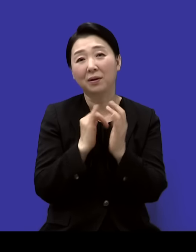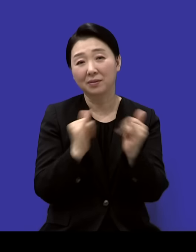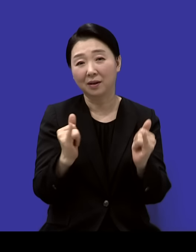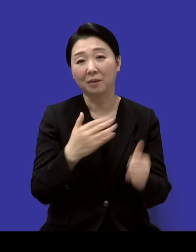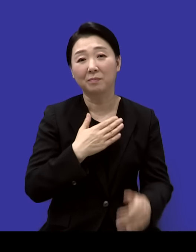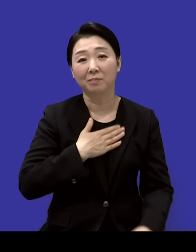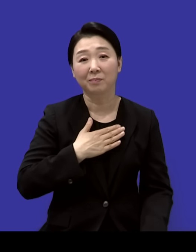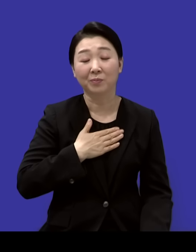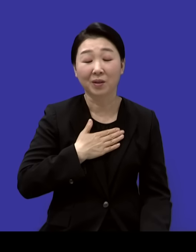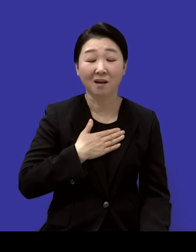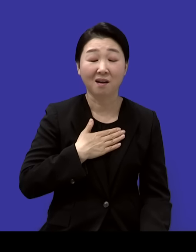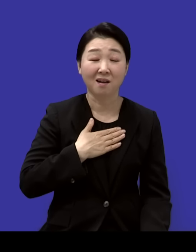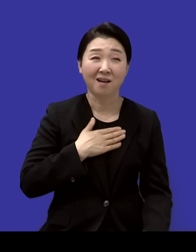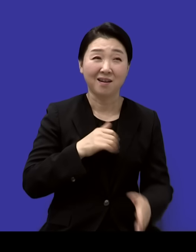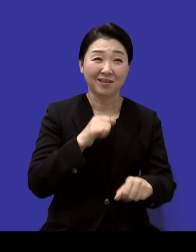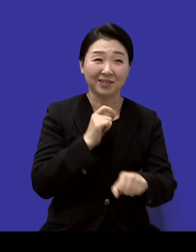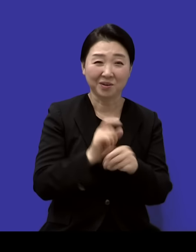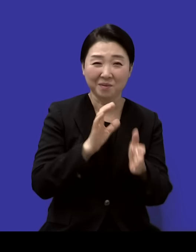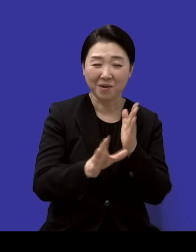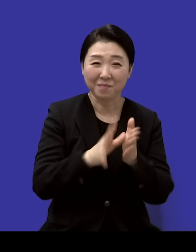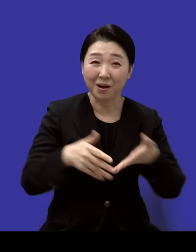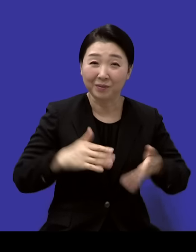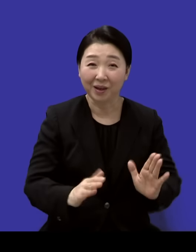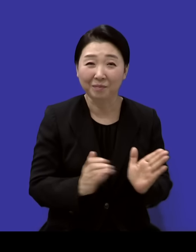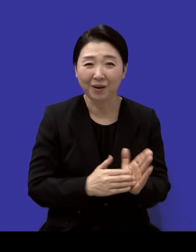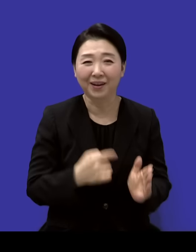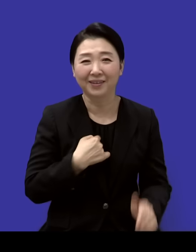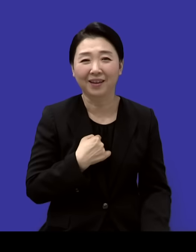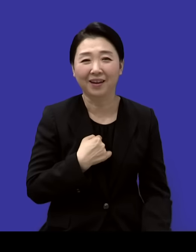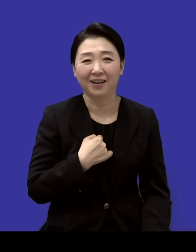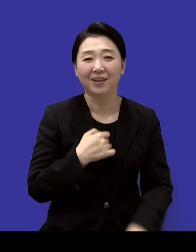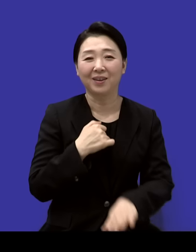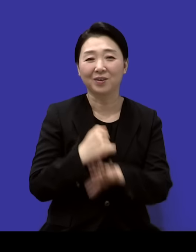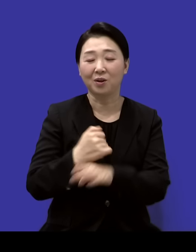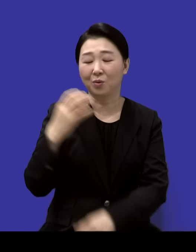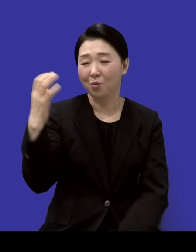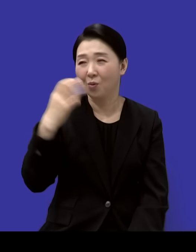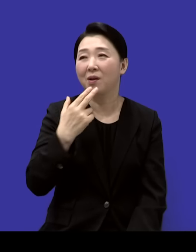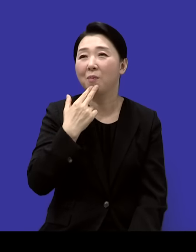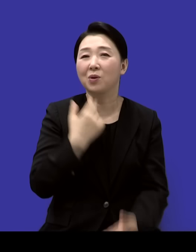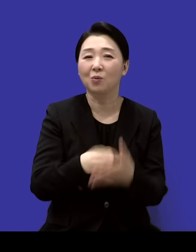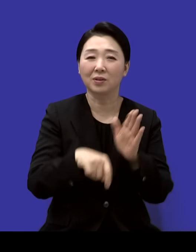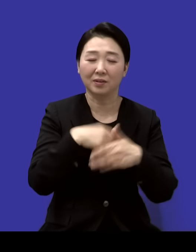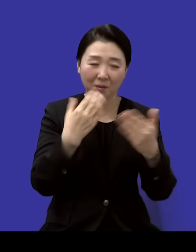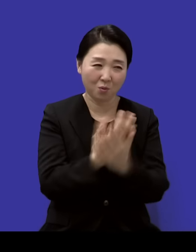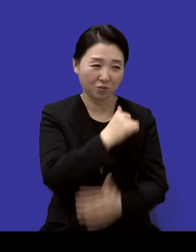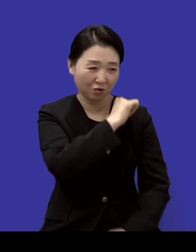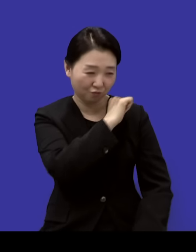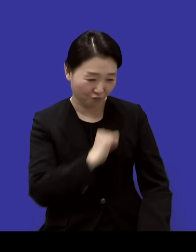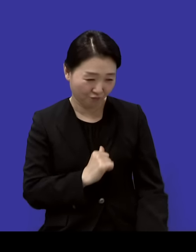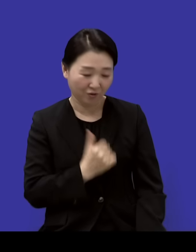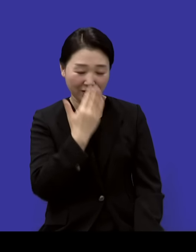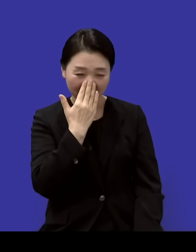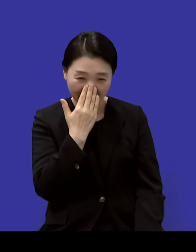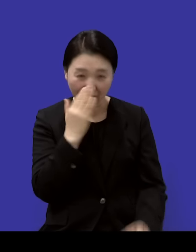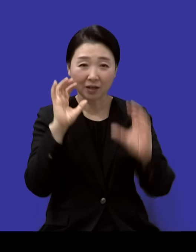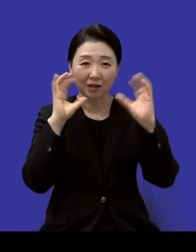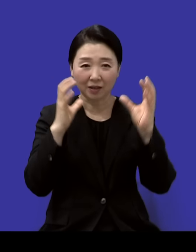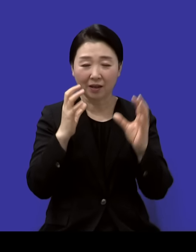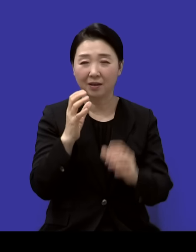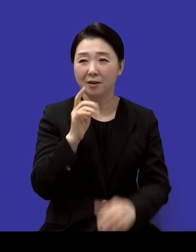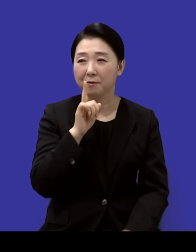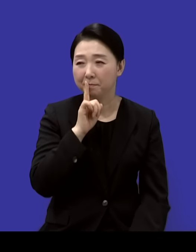저처럼 텐션 높고 왈가닥인 사람이 태어났으니 예. 당연히 이제 혼나지 않으려고 제 모든 걸 억누르고 예. 착한 아이, 얌전하고 말